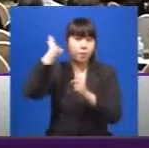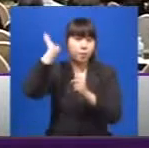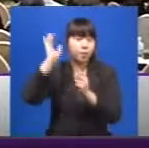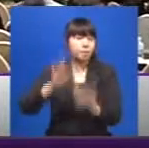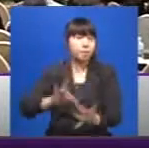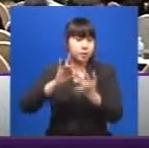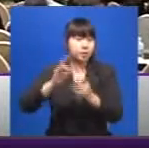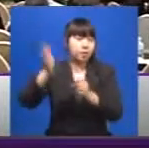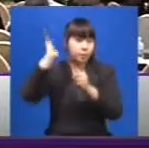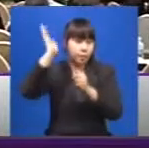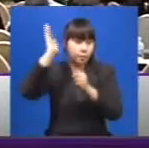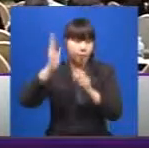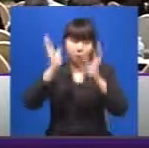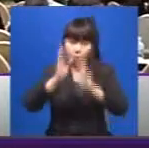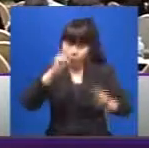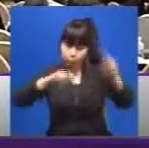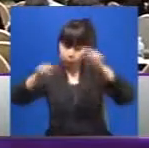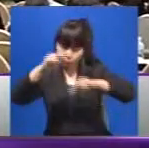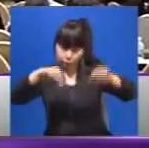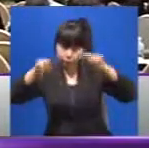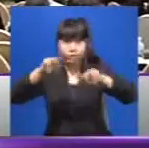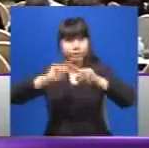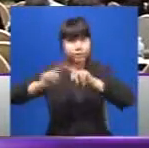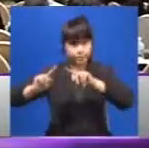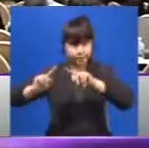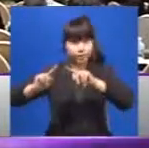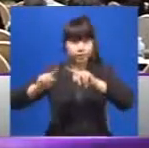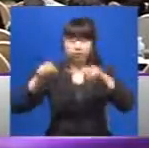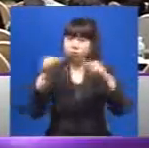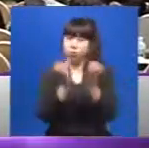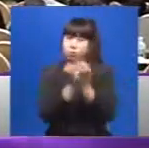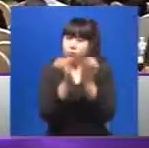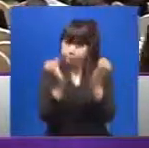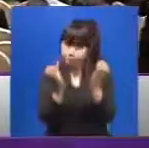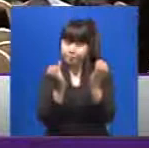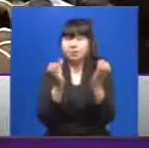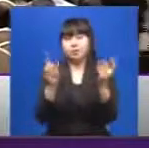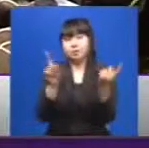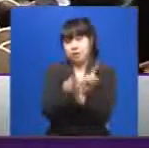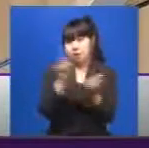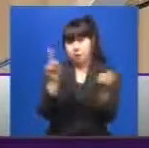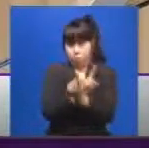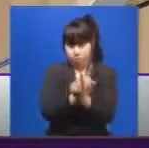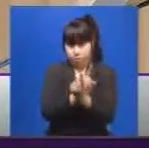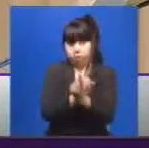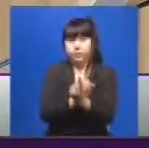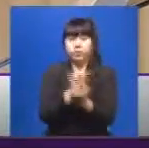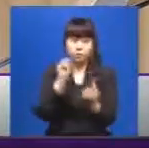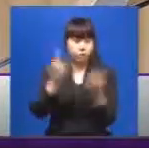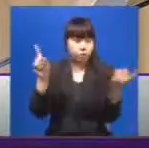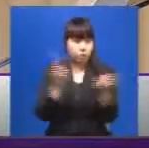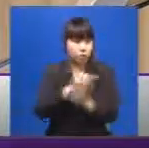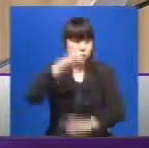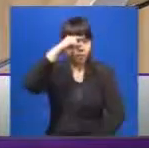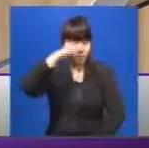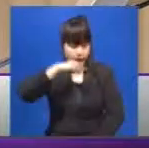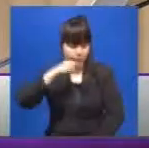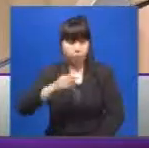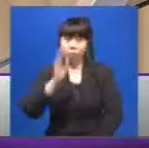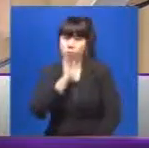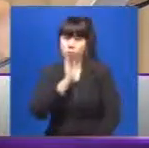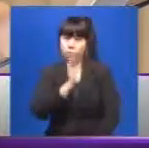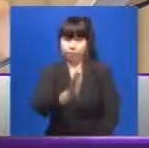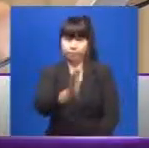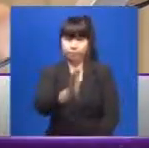ในการสัมมนาผู้ตรวจการแผ่นดินสัญจรเพื่อมุ่งสร้างคุณธรรมจริยธรรมในสังคมเรื่องสังคมไทยสังคมแห่งความ